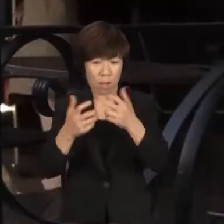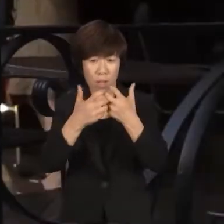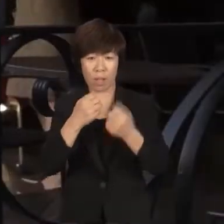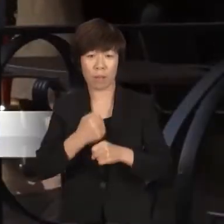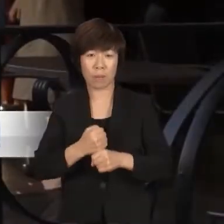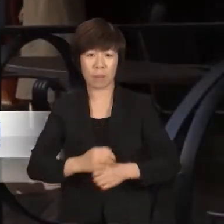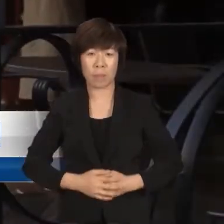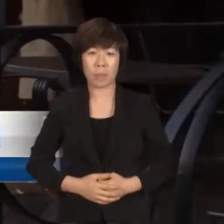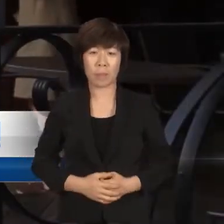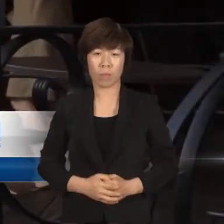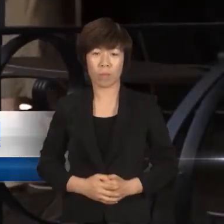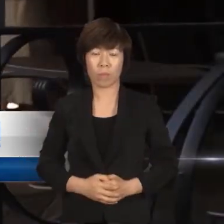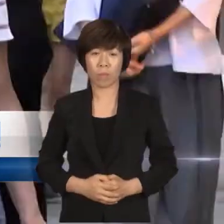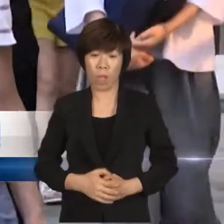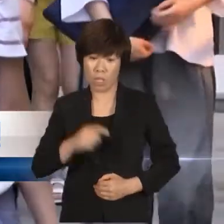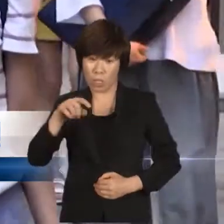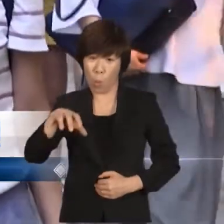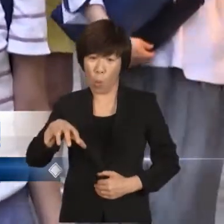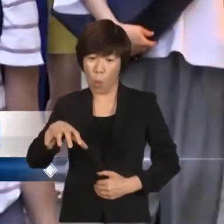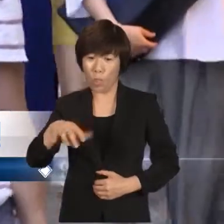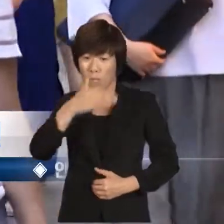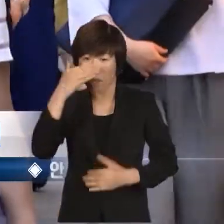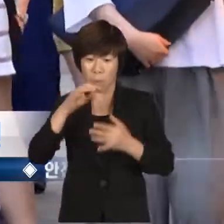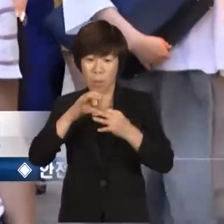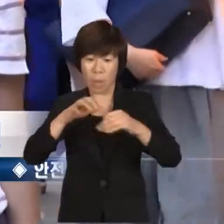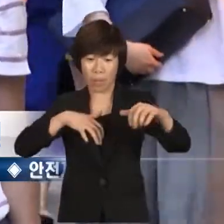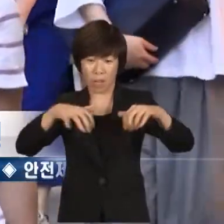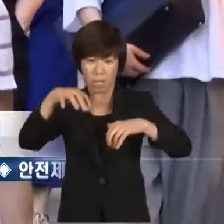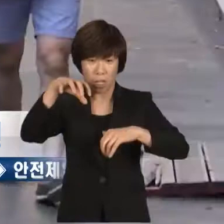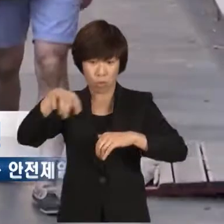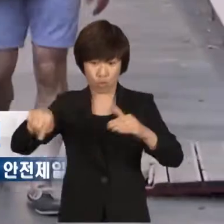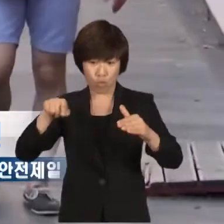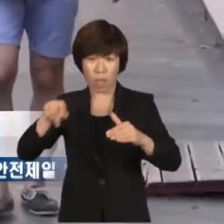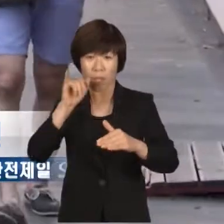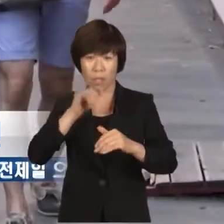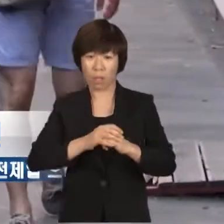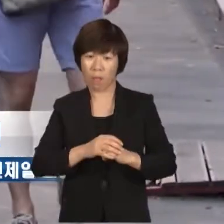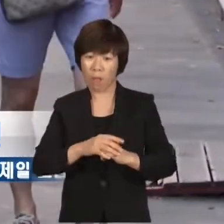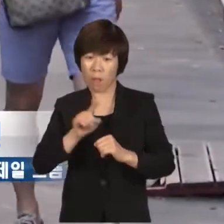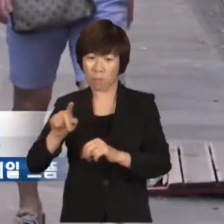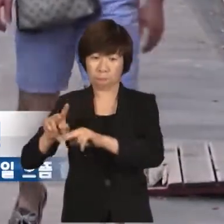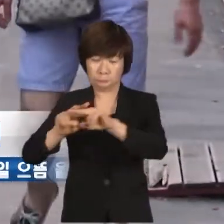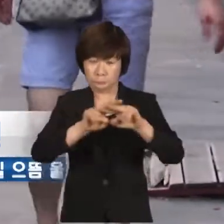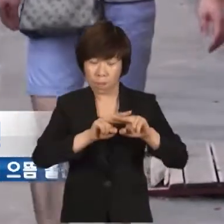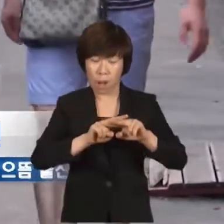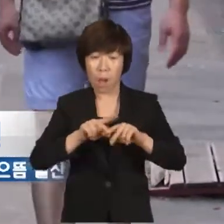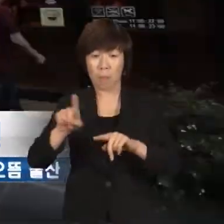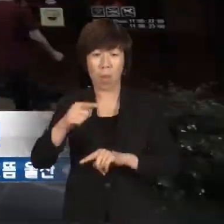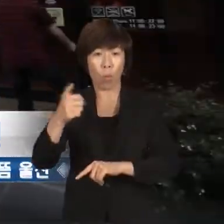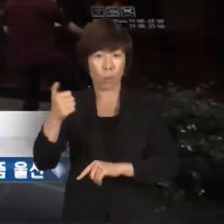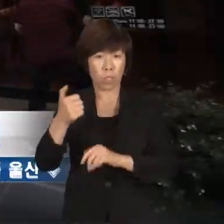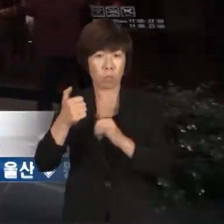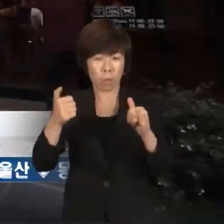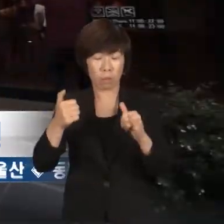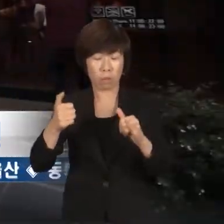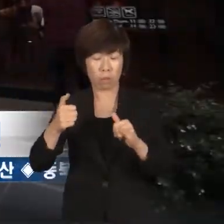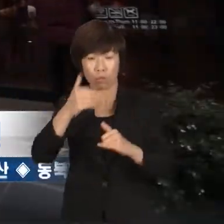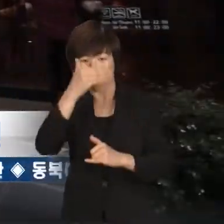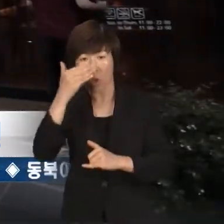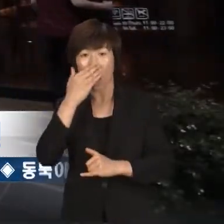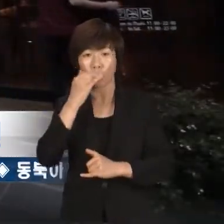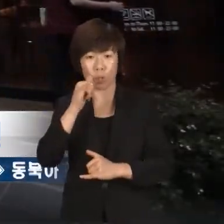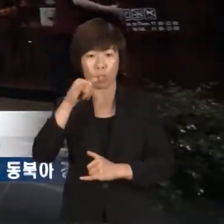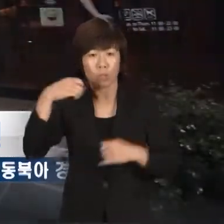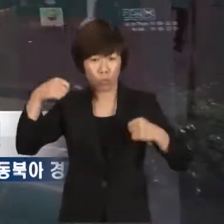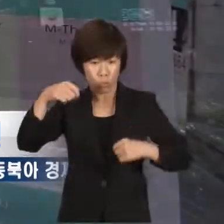이곳은 젊음의 거리에 위치한 곳인데요. 한 번에 150여 명의 인원 수용이 가능한 전문 공연장입니다. 현재는